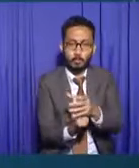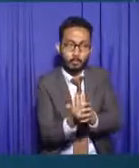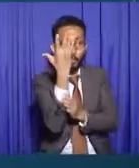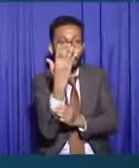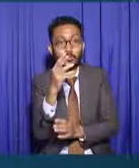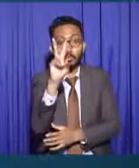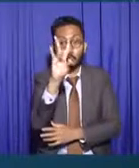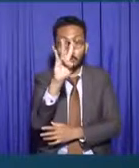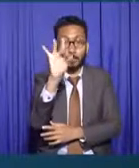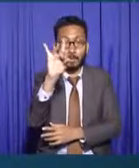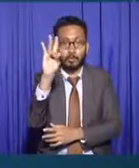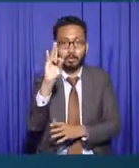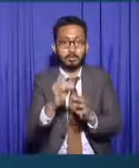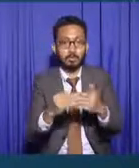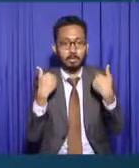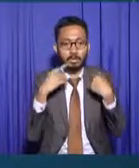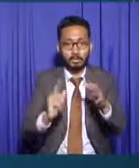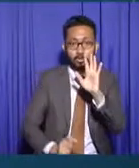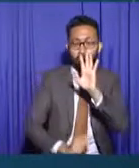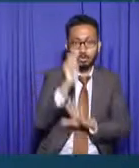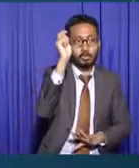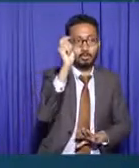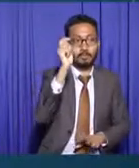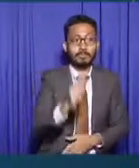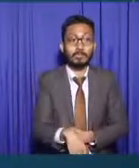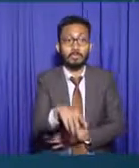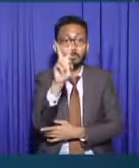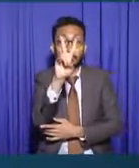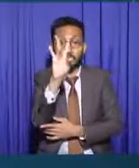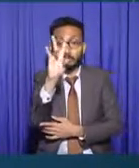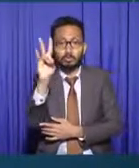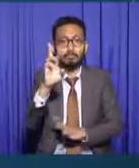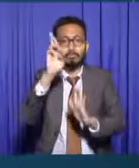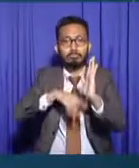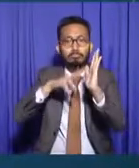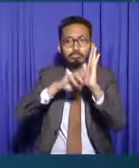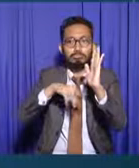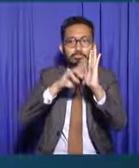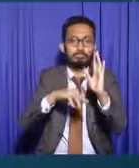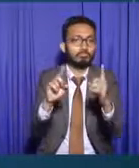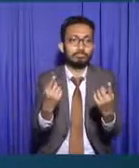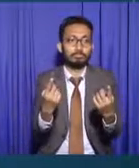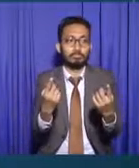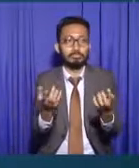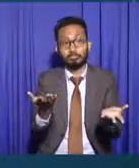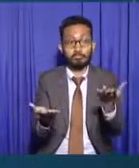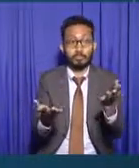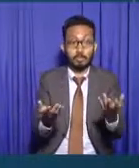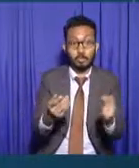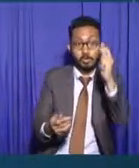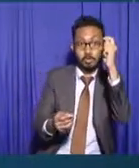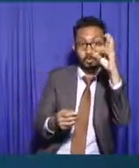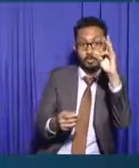787 adalah tinggi dan hanya 277